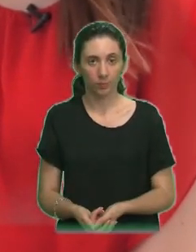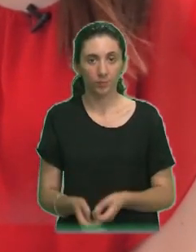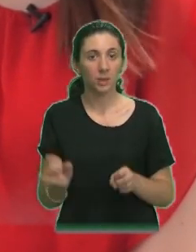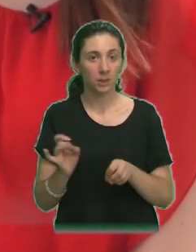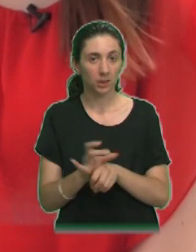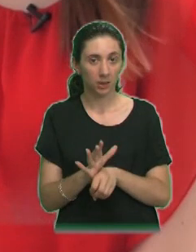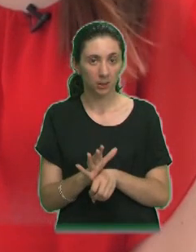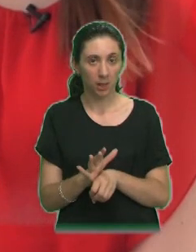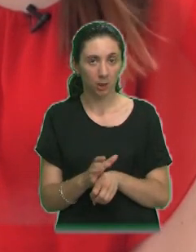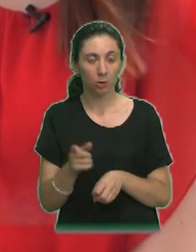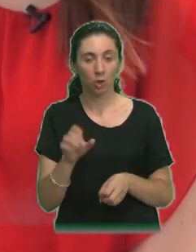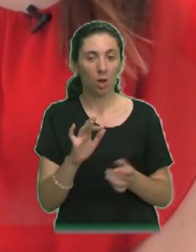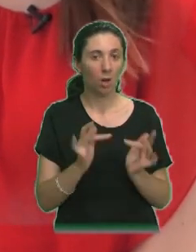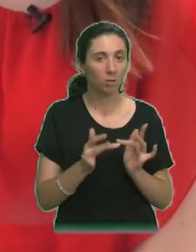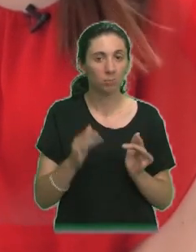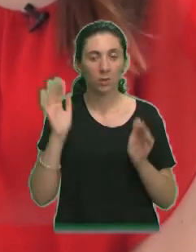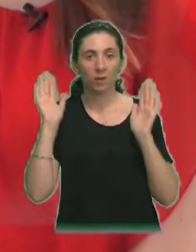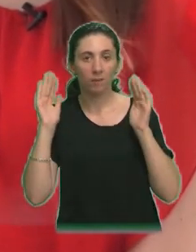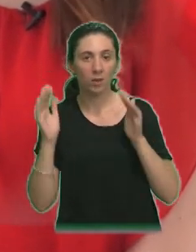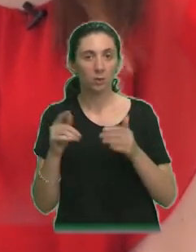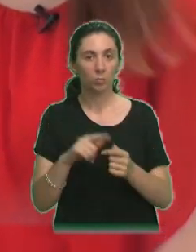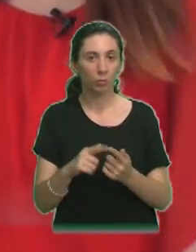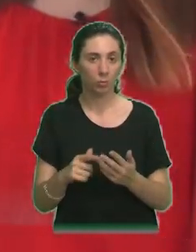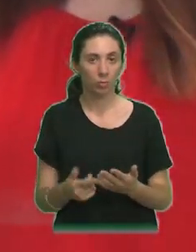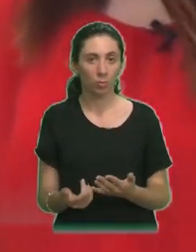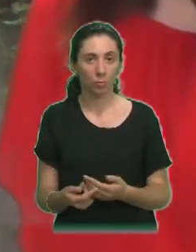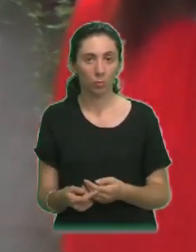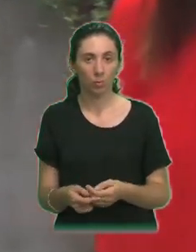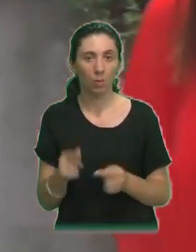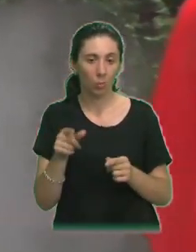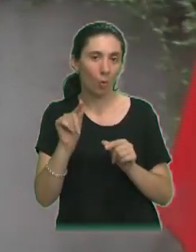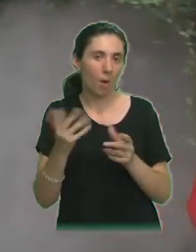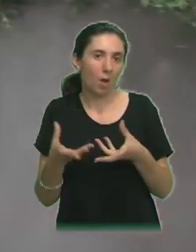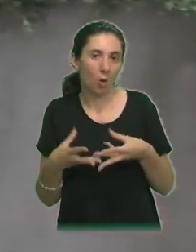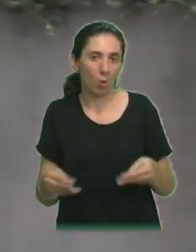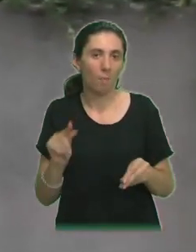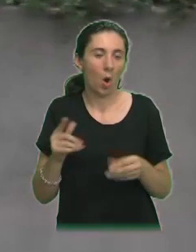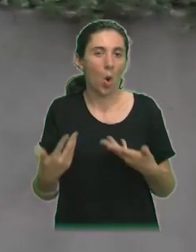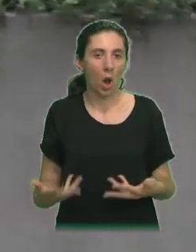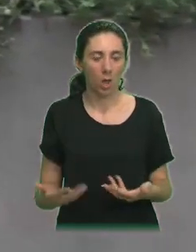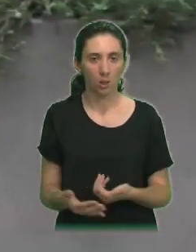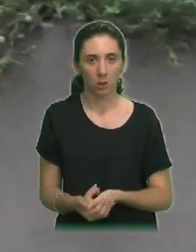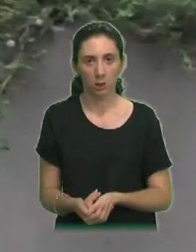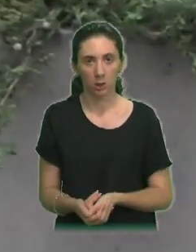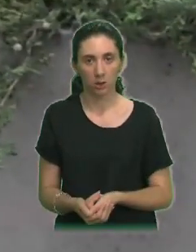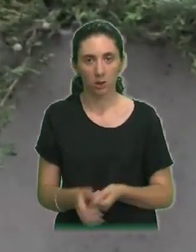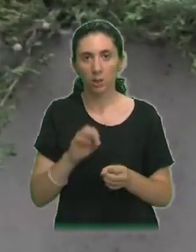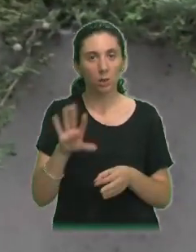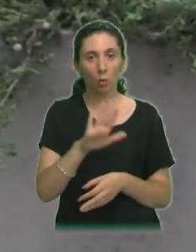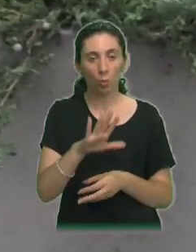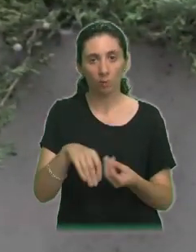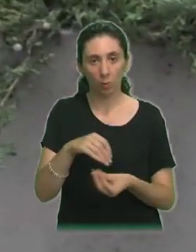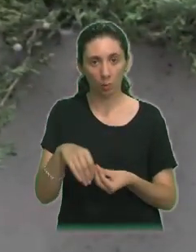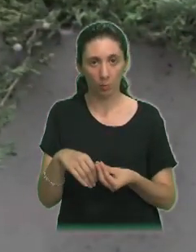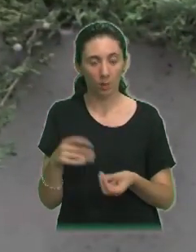Ne vidimo se tako često. Sva sreća, suvremena tehnologija, FaceTime, Facebook, to malo oblažava.